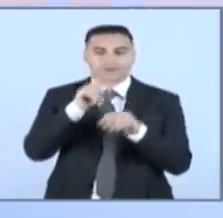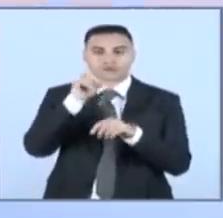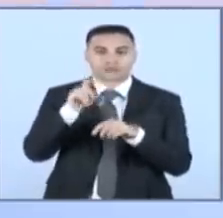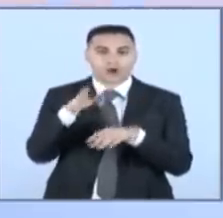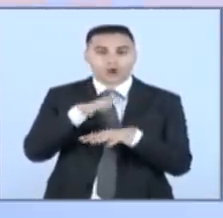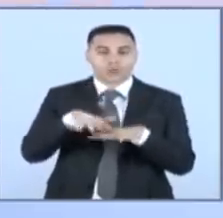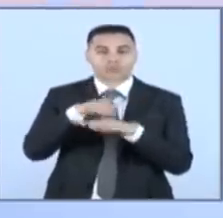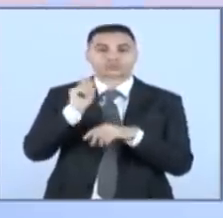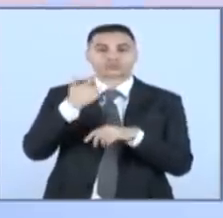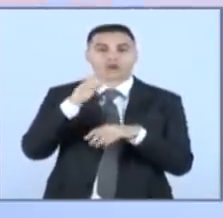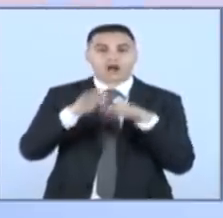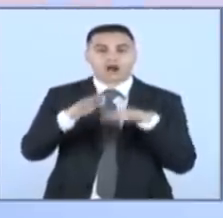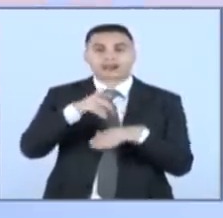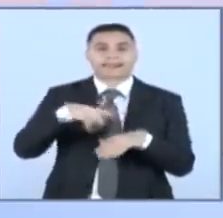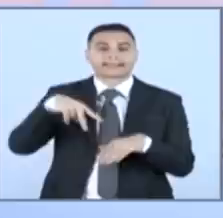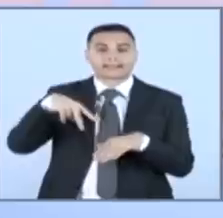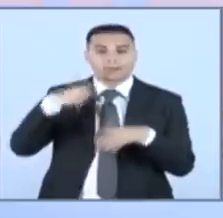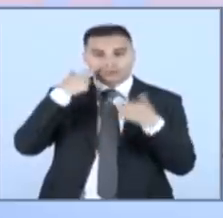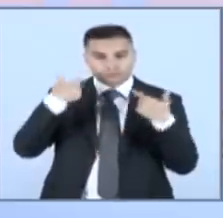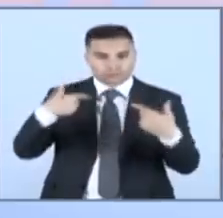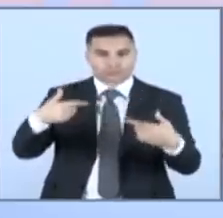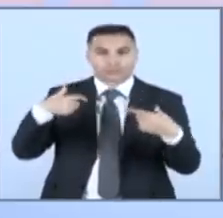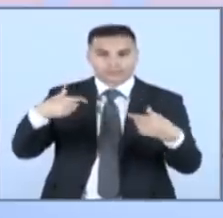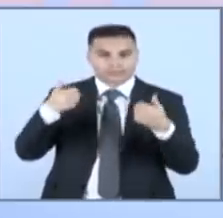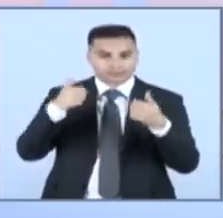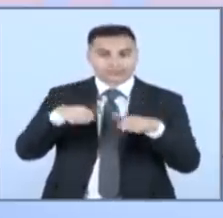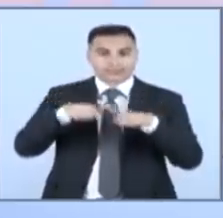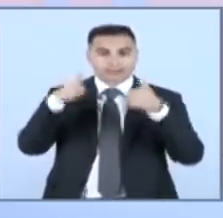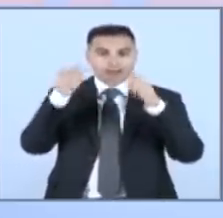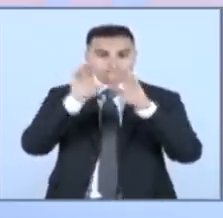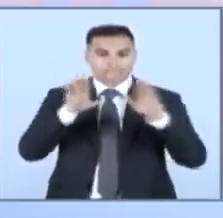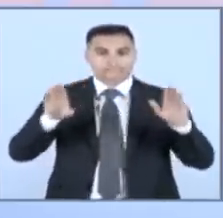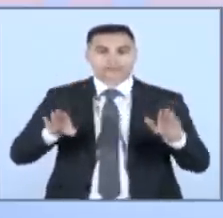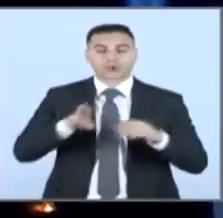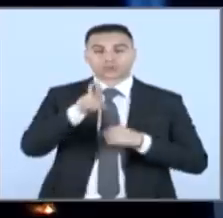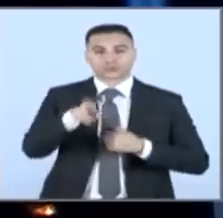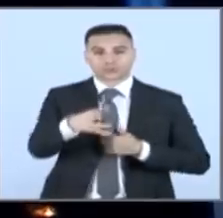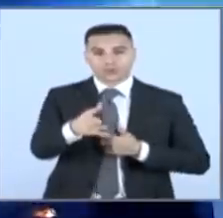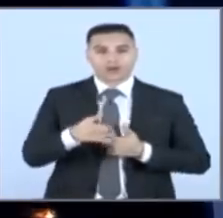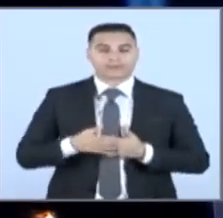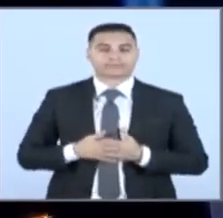تعتمد على السرعة، ليكم أنتوا التمانية. سينما ومسرح، والسؤال هو